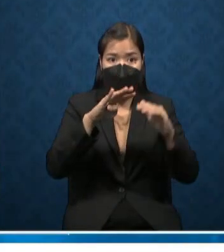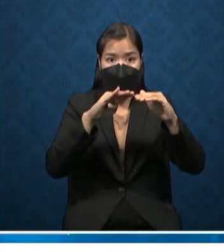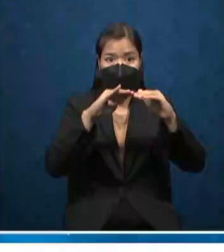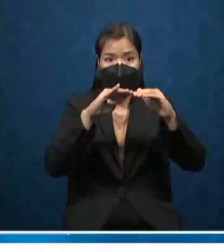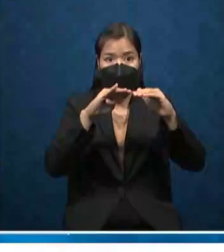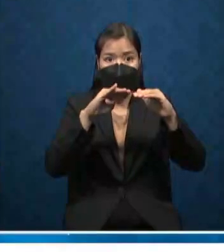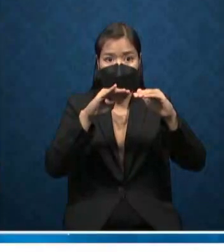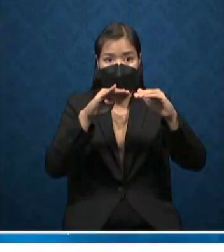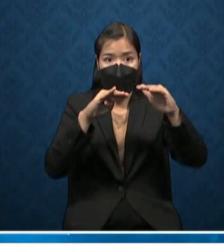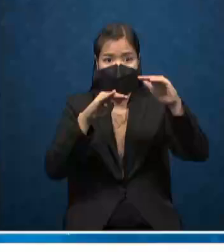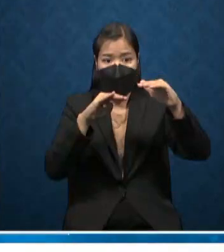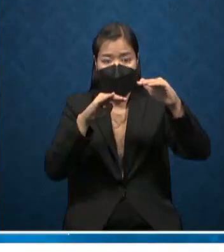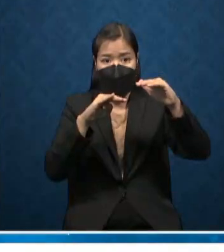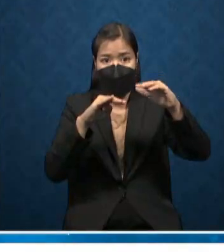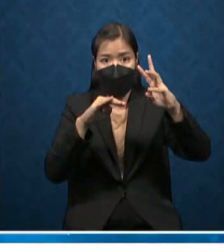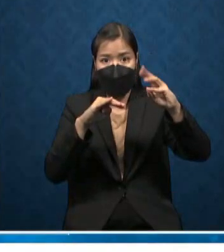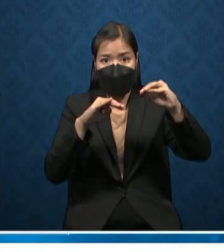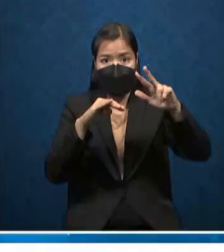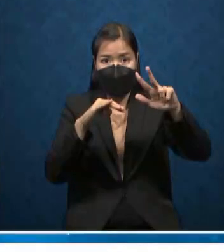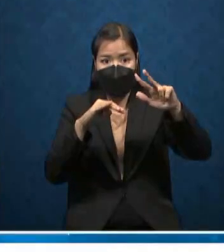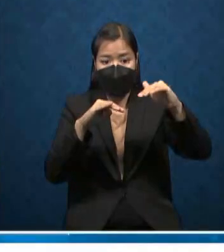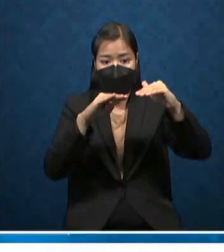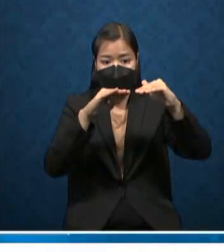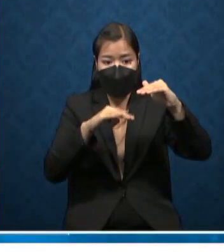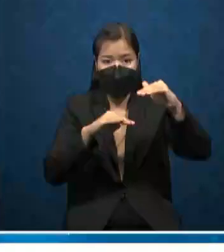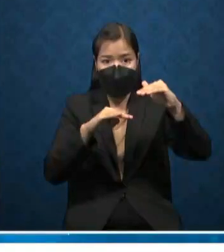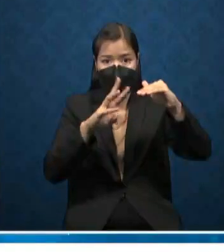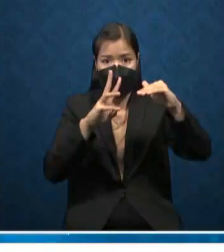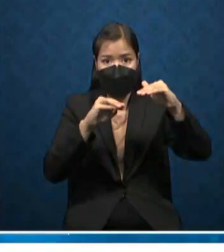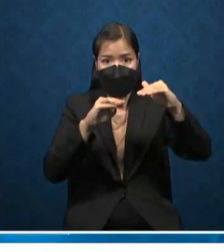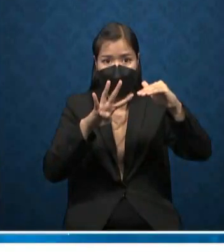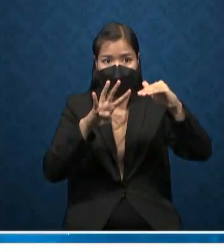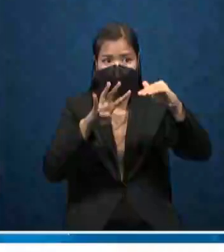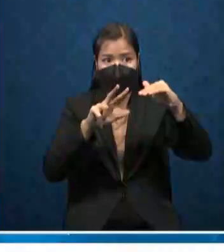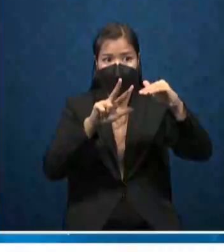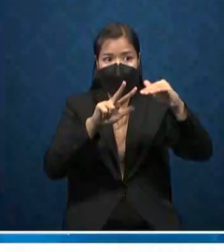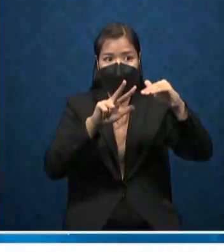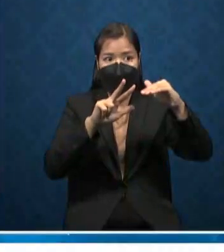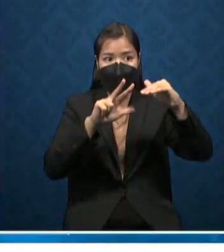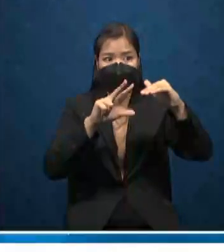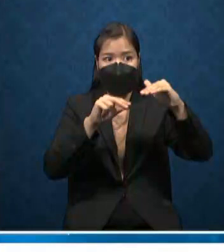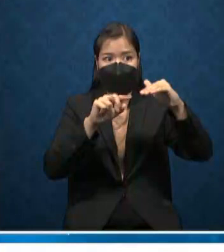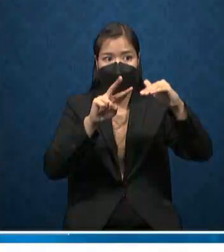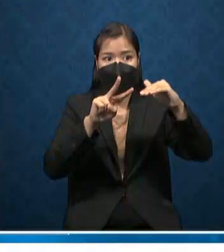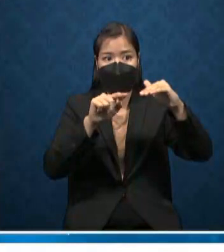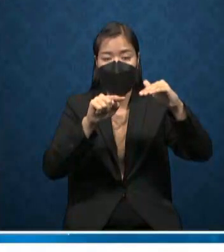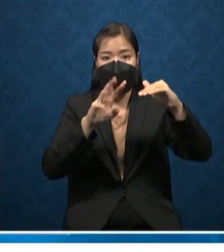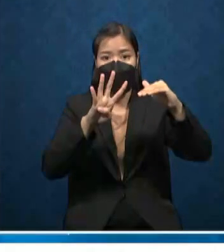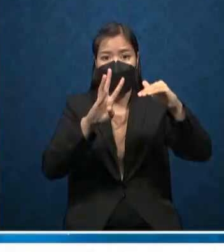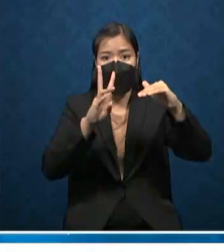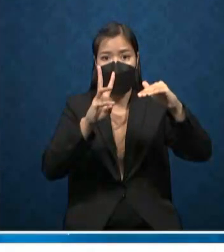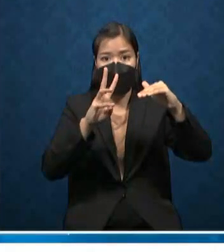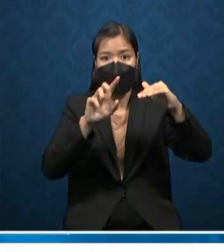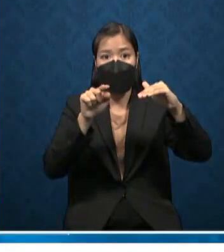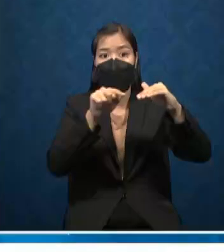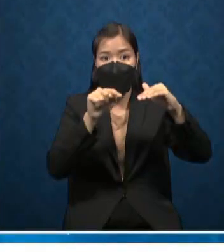พ.ศ. 2513ถึงร้อยละ32นะครับเช่นเดียวกันในปีงบประมาณ2565